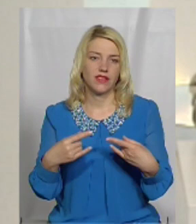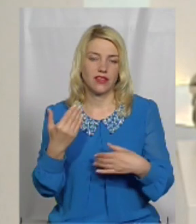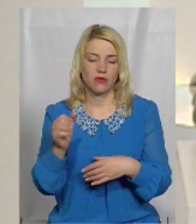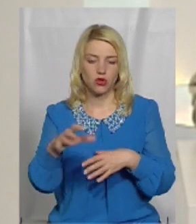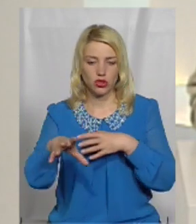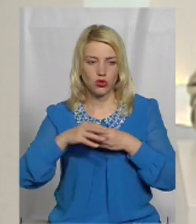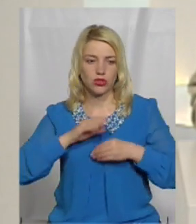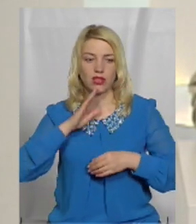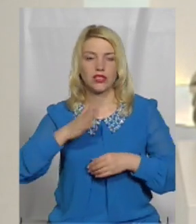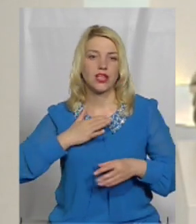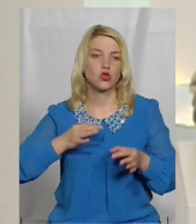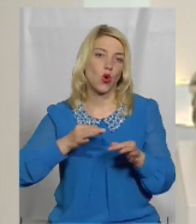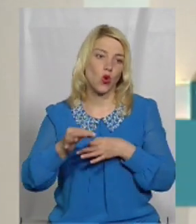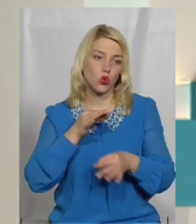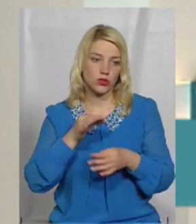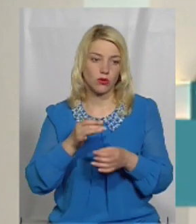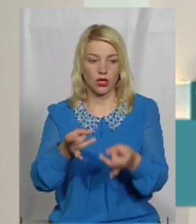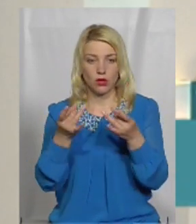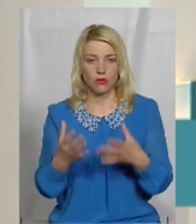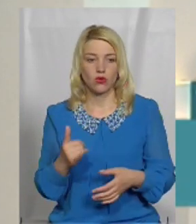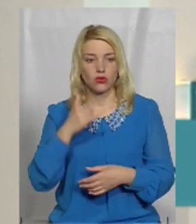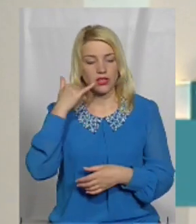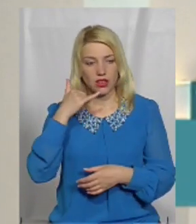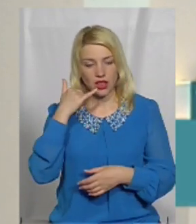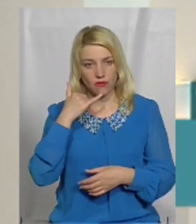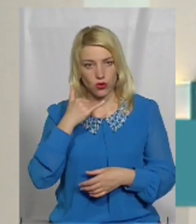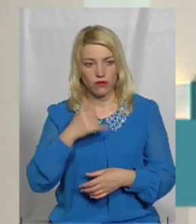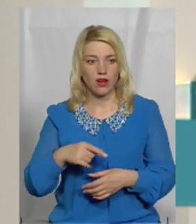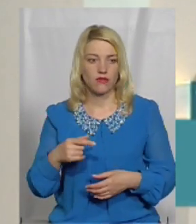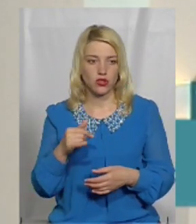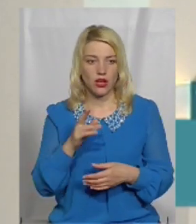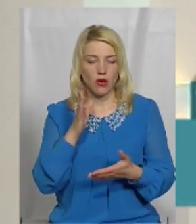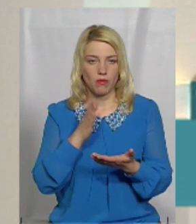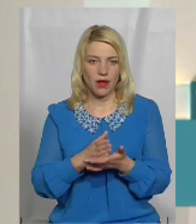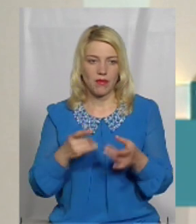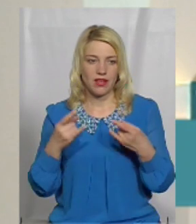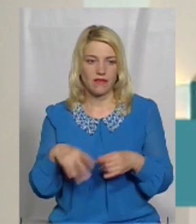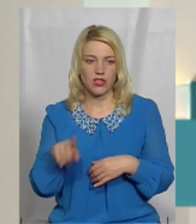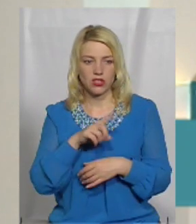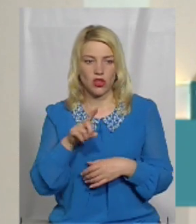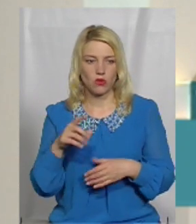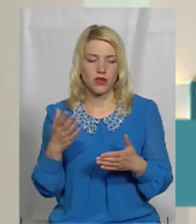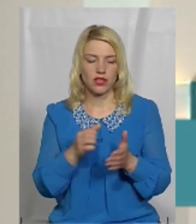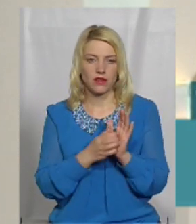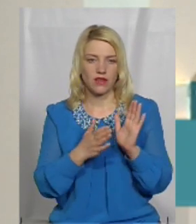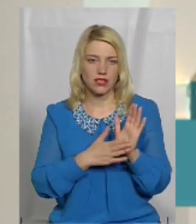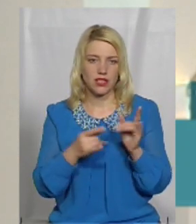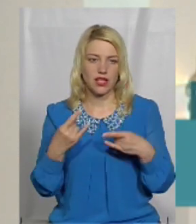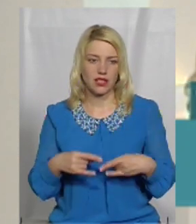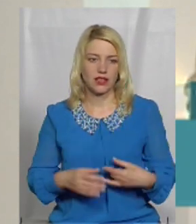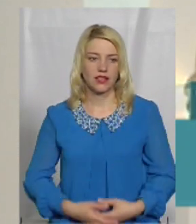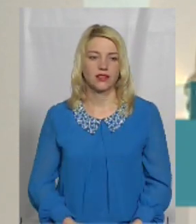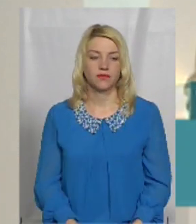можете долучатися до нашої розмови, просто зателефонувавши в прямий ефір за номером, який вказаний на